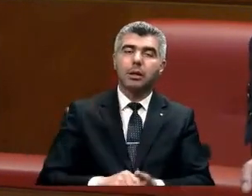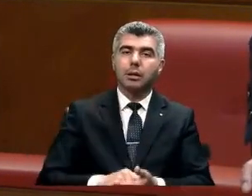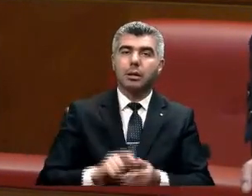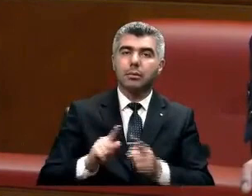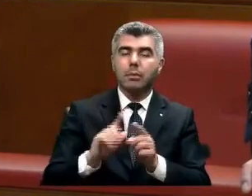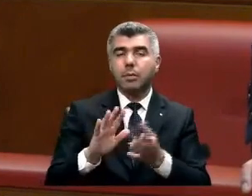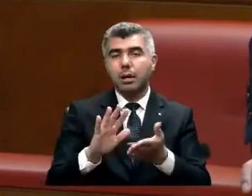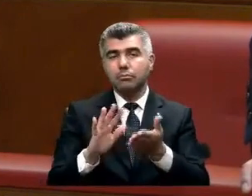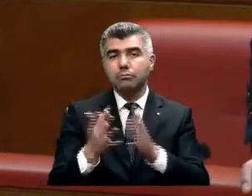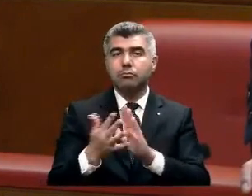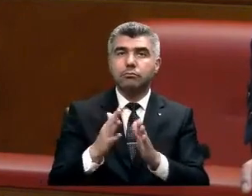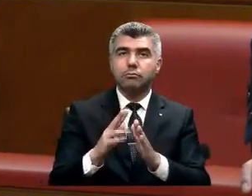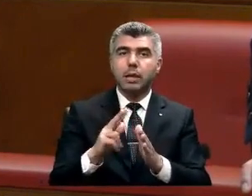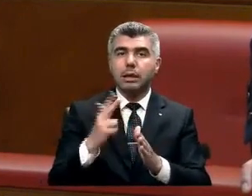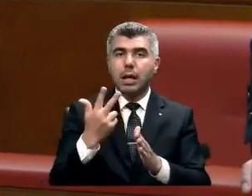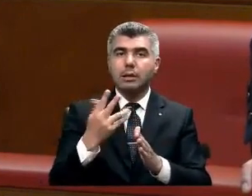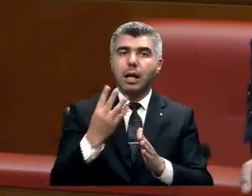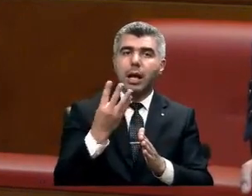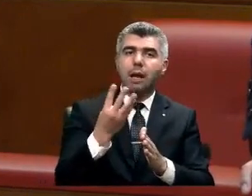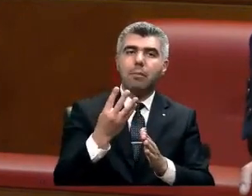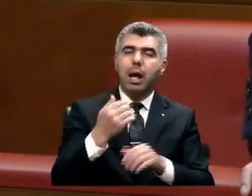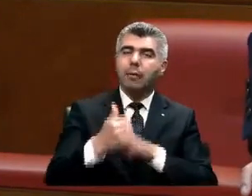ظرف ثلاث اربع سنوات ان شاء الله شكرا